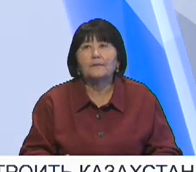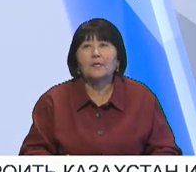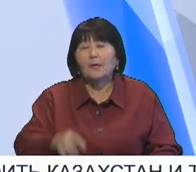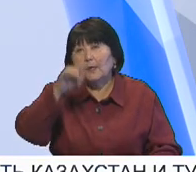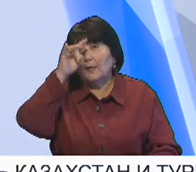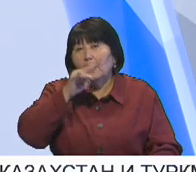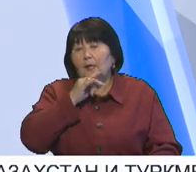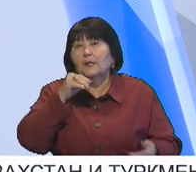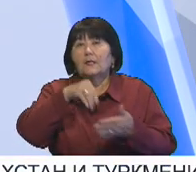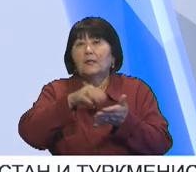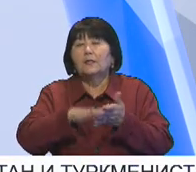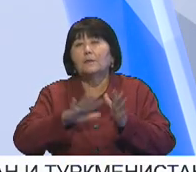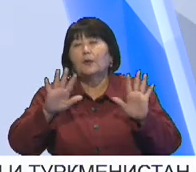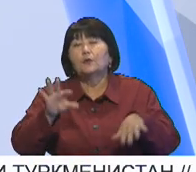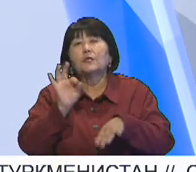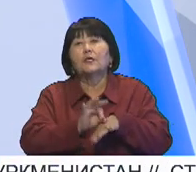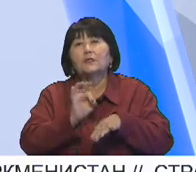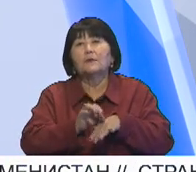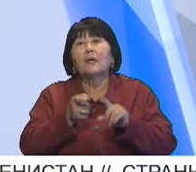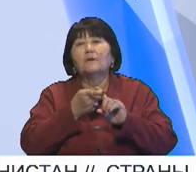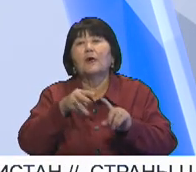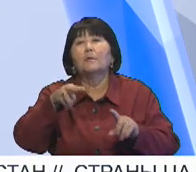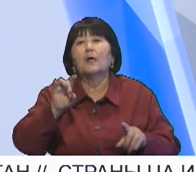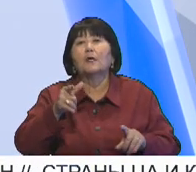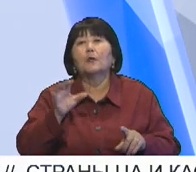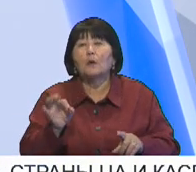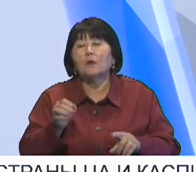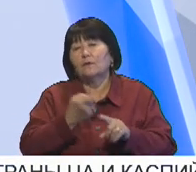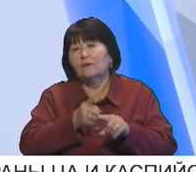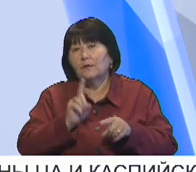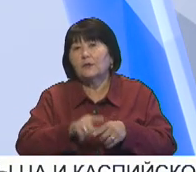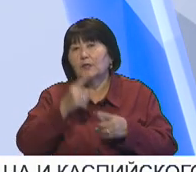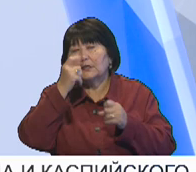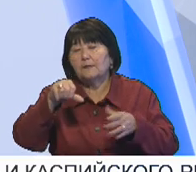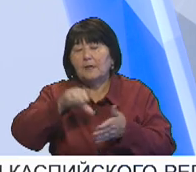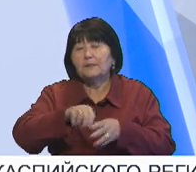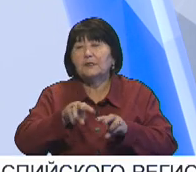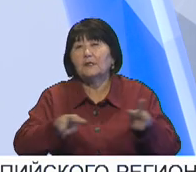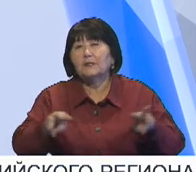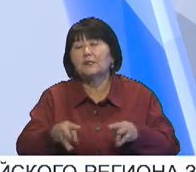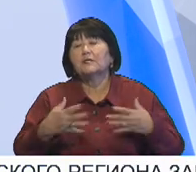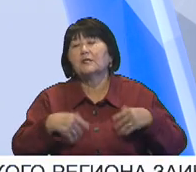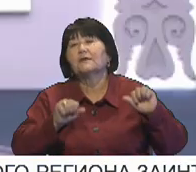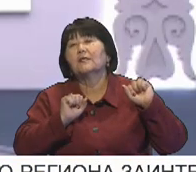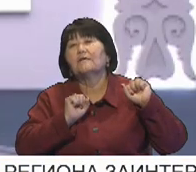в Казахстане не зарегистрированы случаи заболевания вирусом марбург об этом сообщили представители Министерства